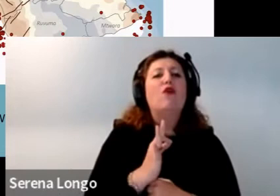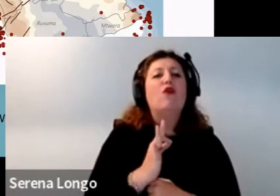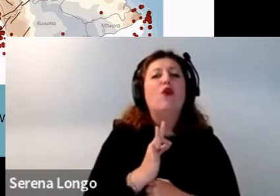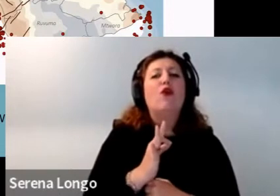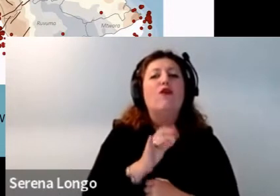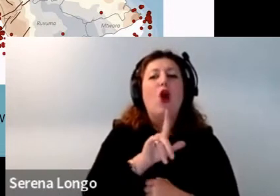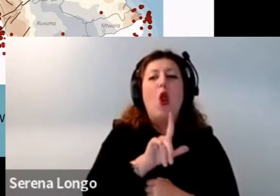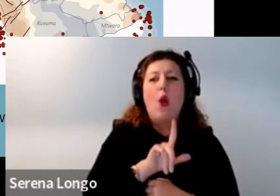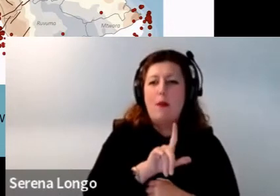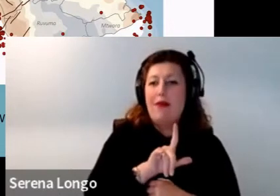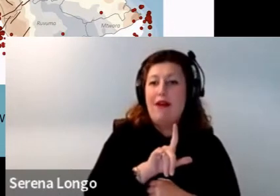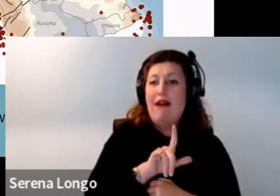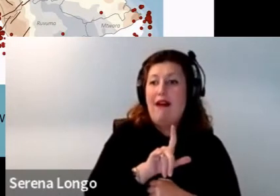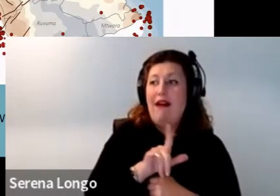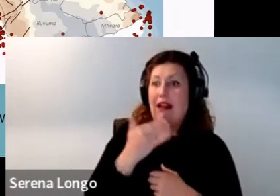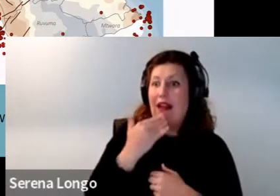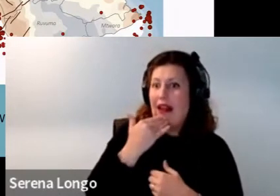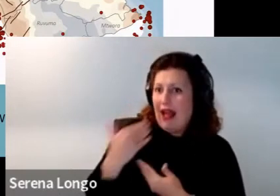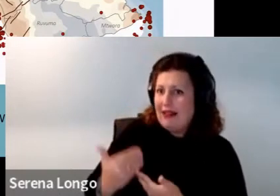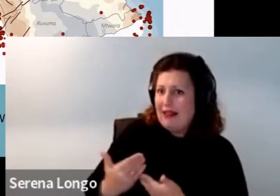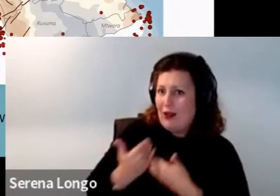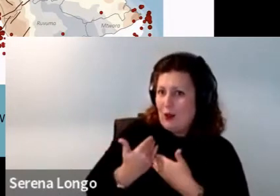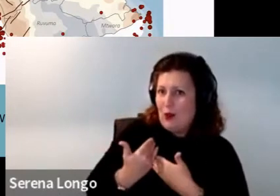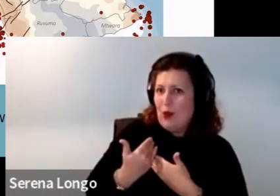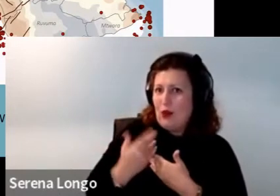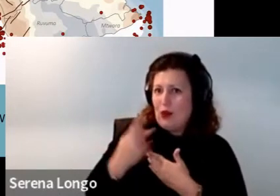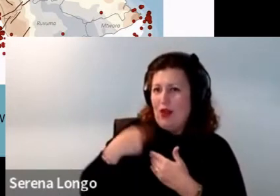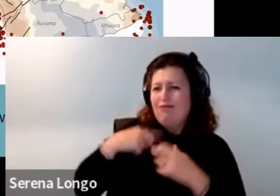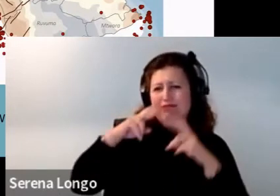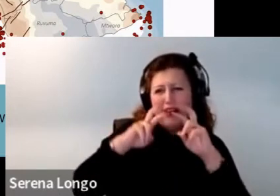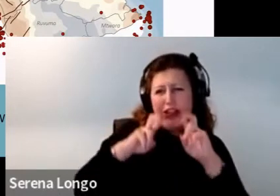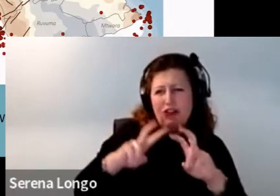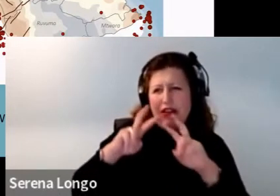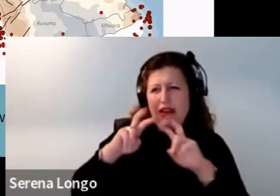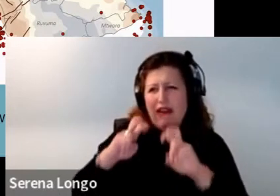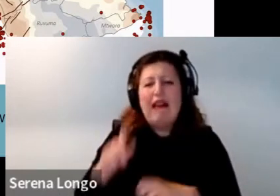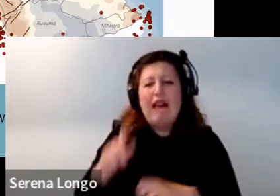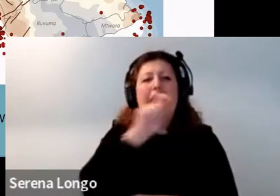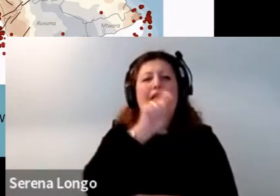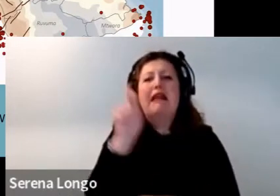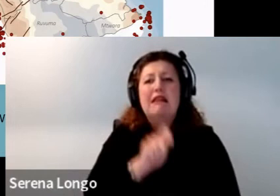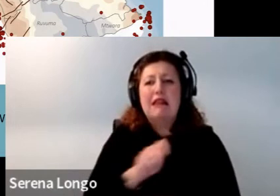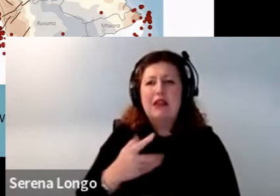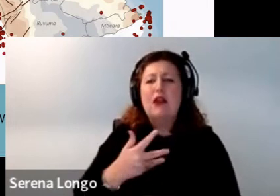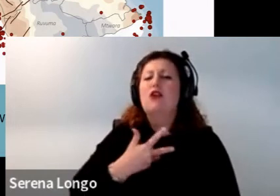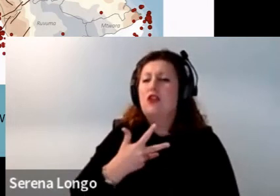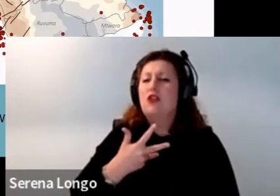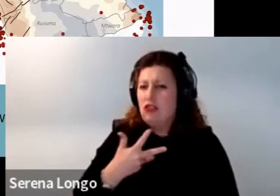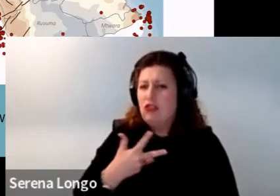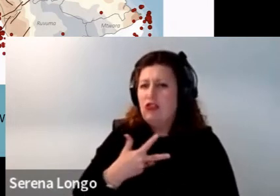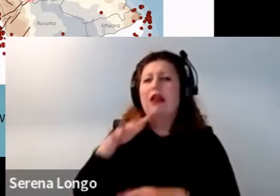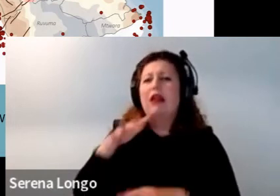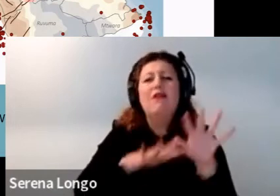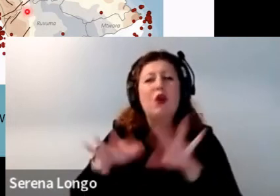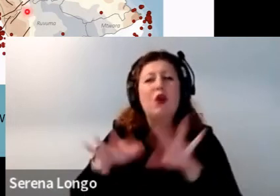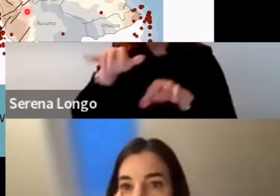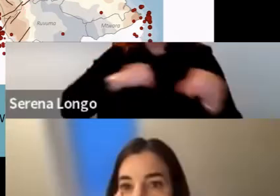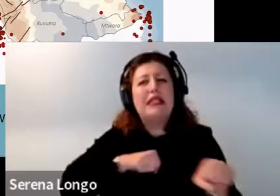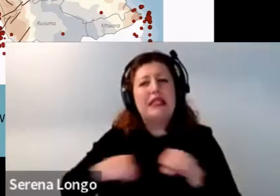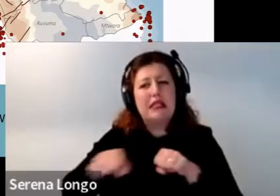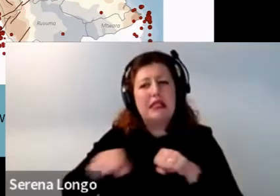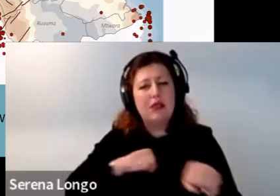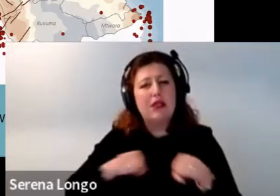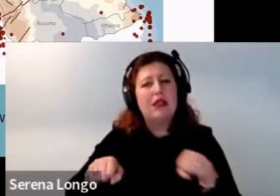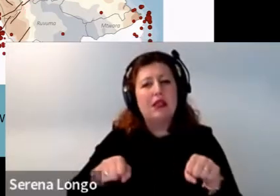sto costruendo insieme un pezzo di ricerca in Tanzania. Ci sono una serie di informazioni a livello sismico che voi